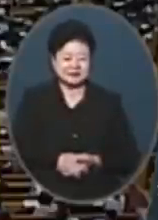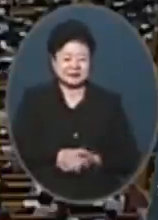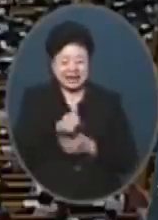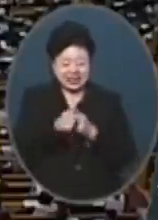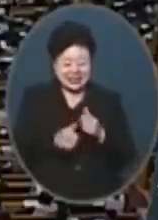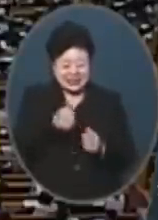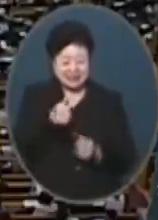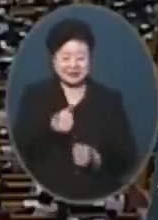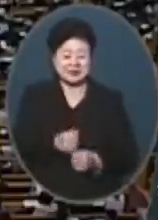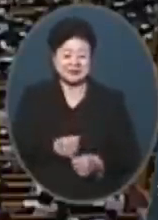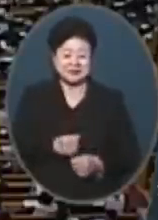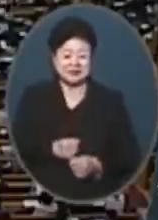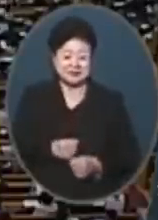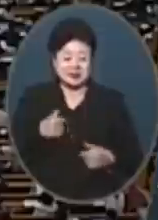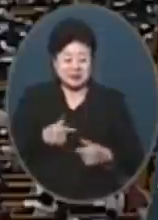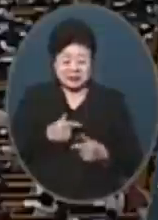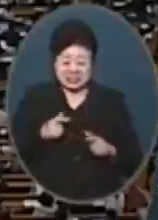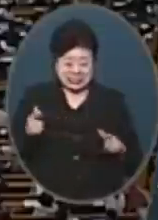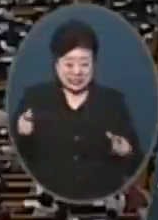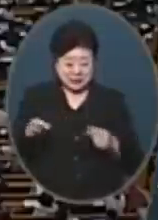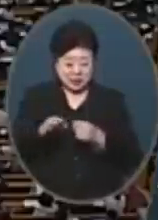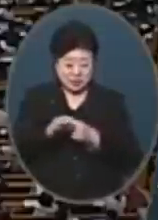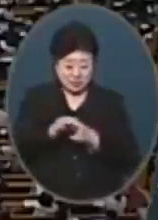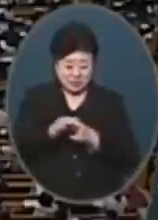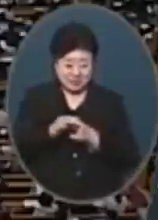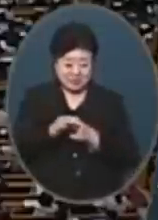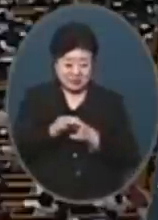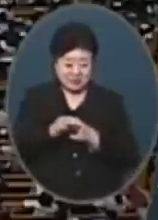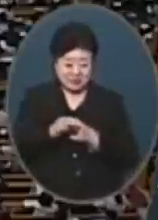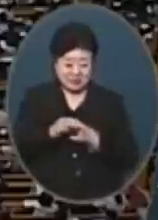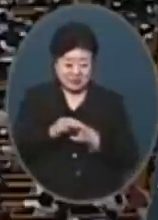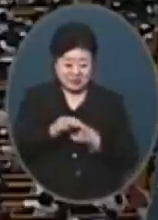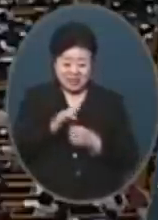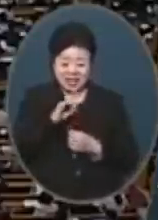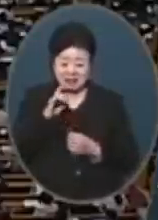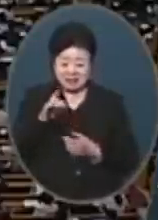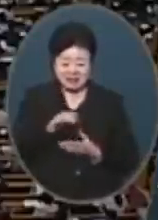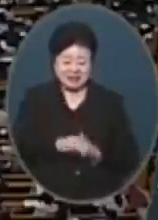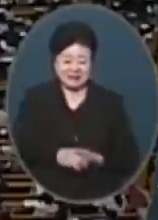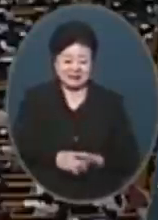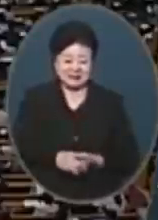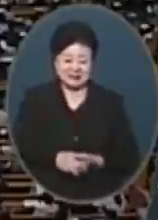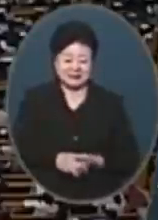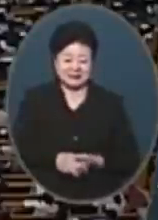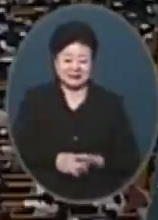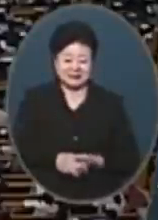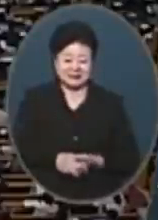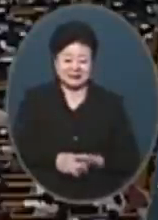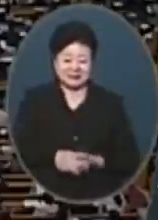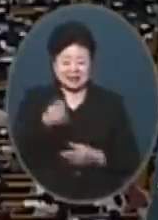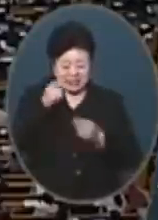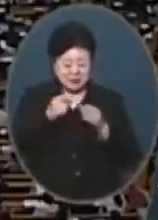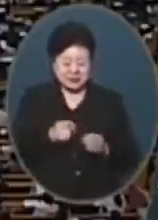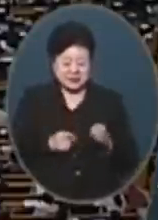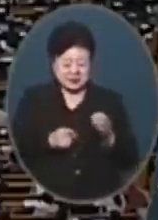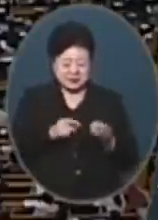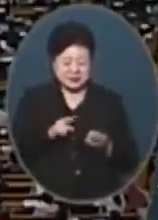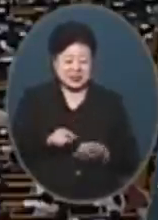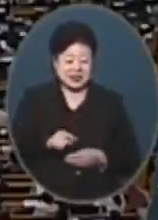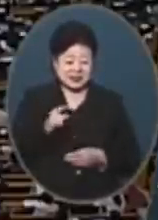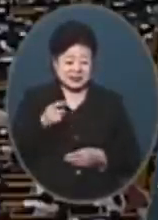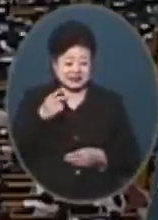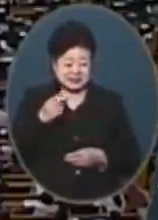하나님 기뻐 안 하면 무엇이 되겠습니까? 예레미야서 33장 2절로